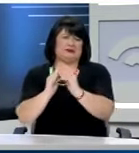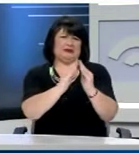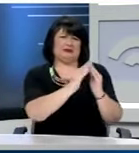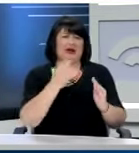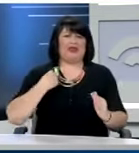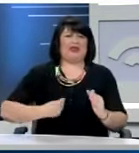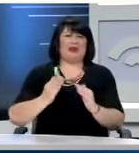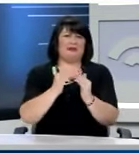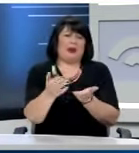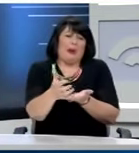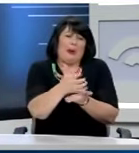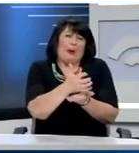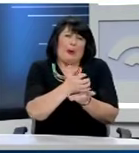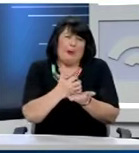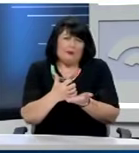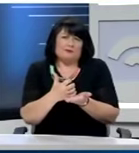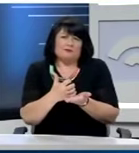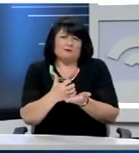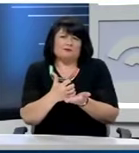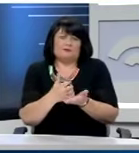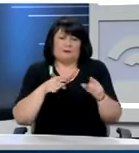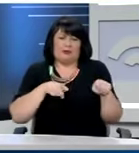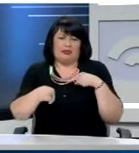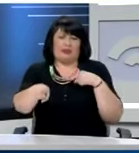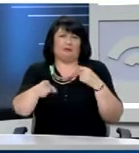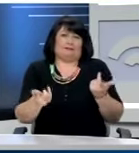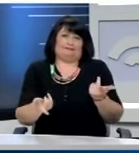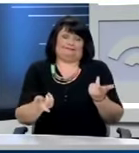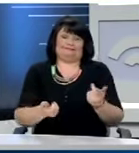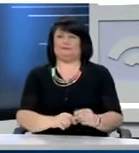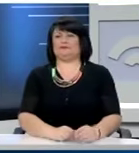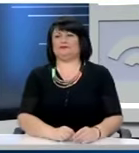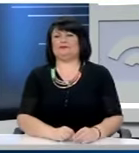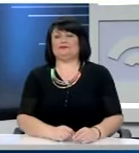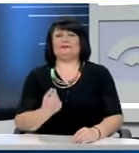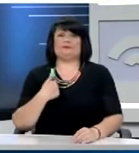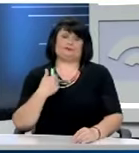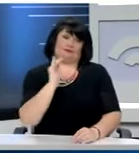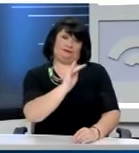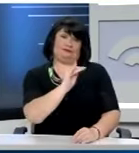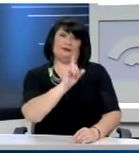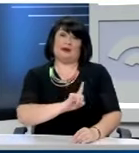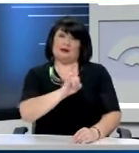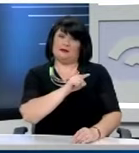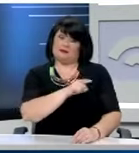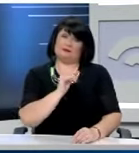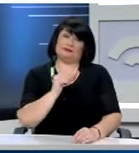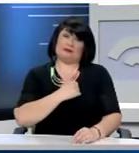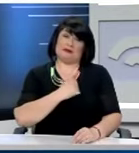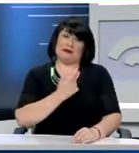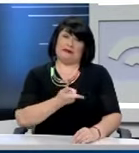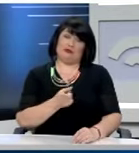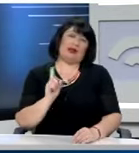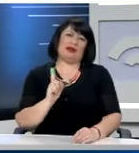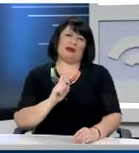πολύ λιγότερα έσοδα και άρα θα δημιουργηθούν δήμοι δύο ταχυτήτων. Εμείς λοιπόν, κύριε Μητσοτάκη, θεωρούμε ότι δεν είναι